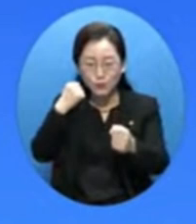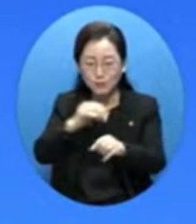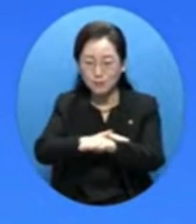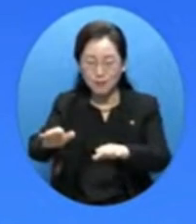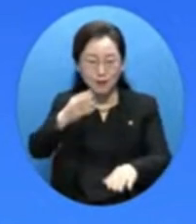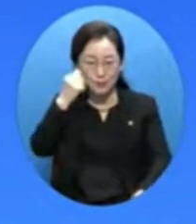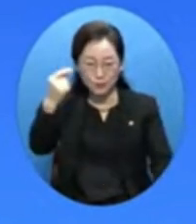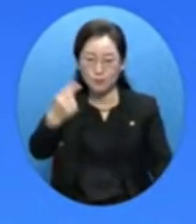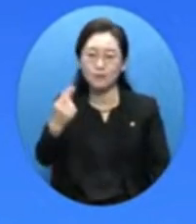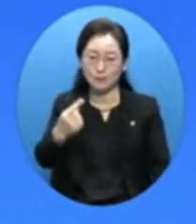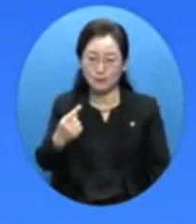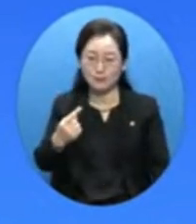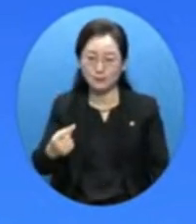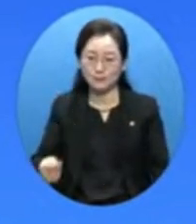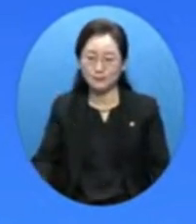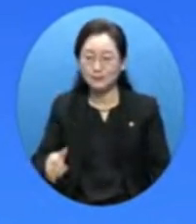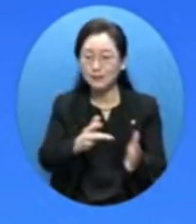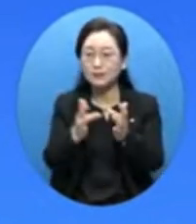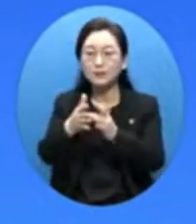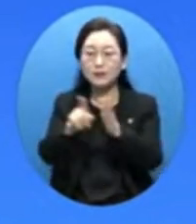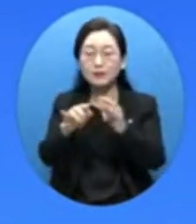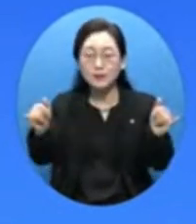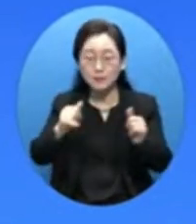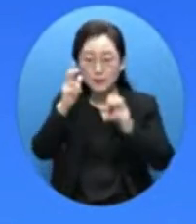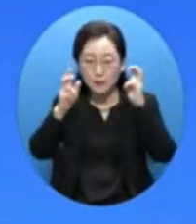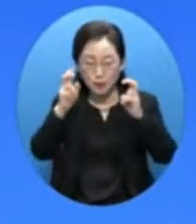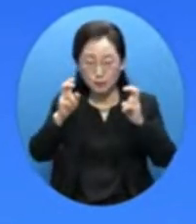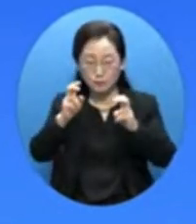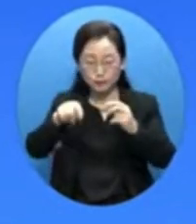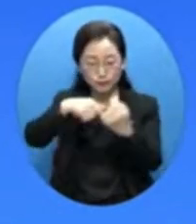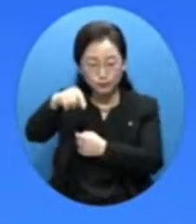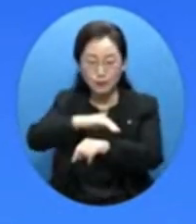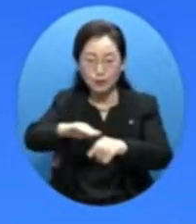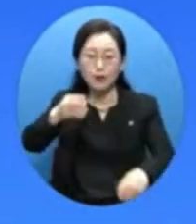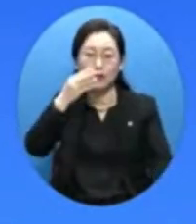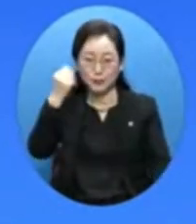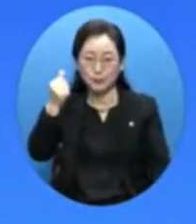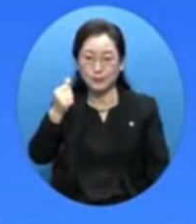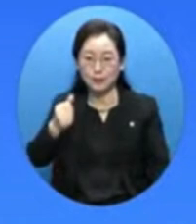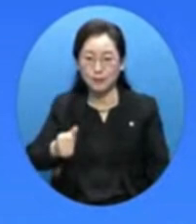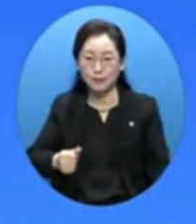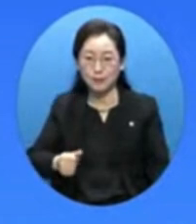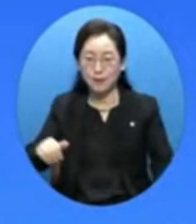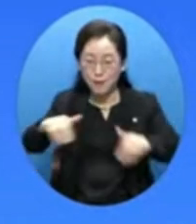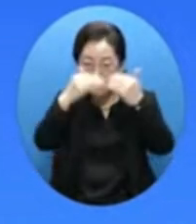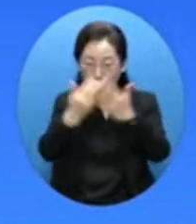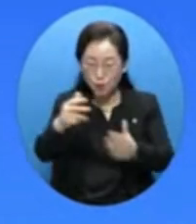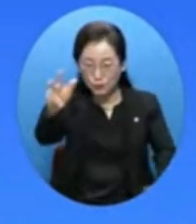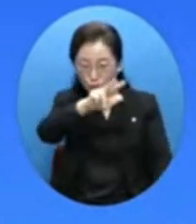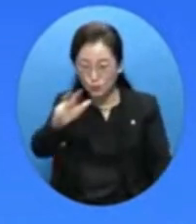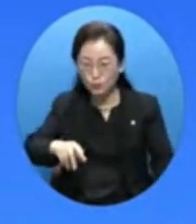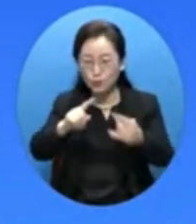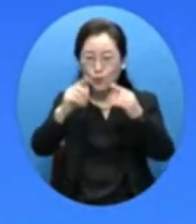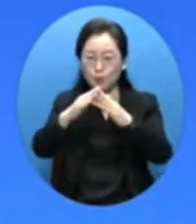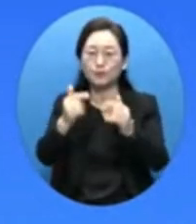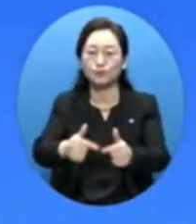것입니다. 예수 믿는 사람들의 기업이 잘 될 것입니다. 좋은 게 모든 교회가 부흥할 것입니다.